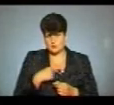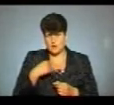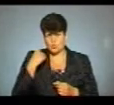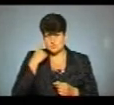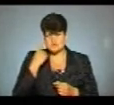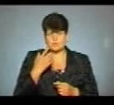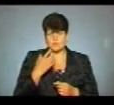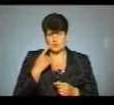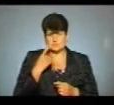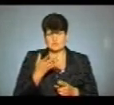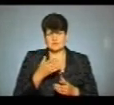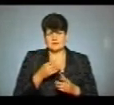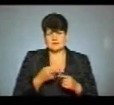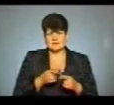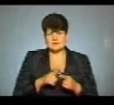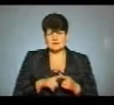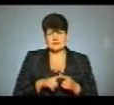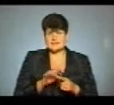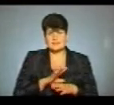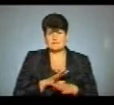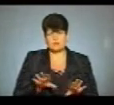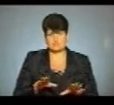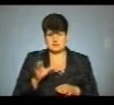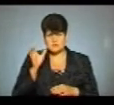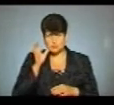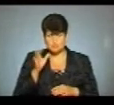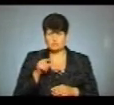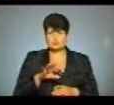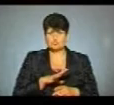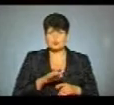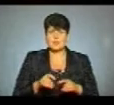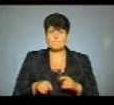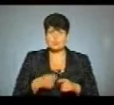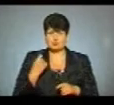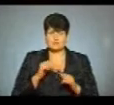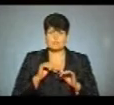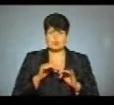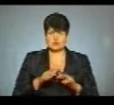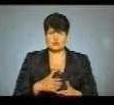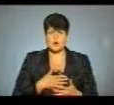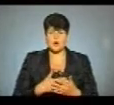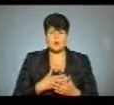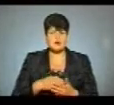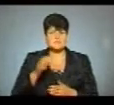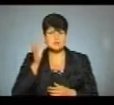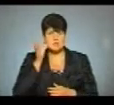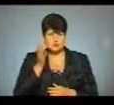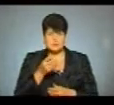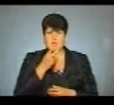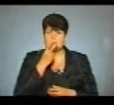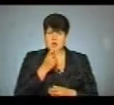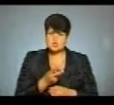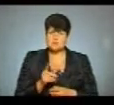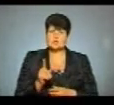громадські слухання як не відбувшимися, тому що була порушена процедура сама громадських слухань. Ми бачили,